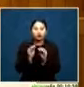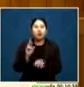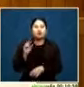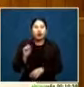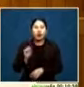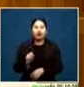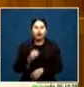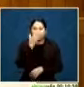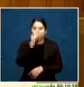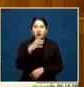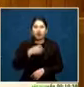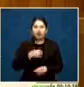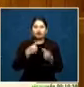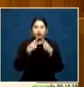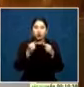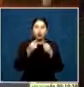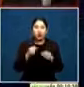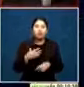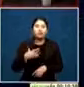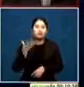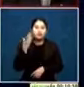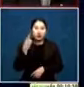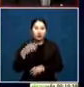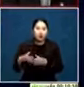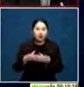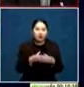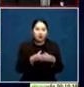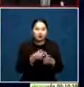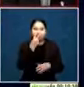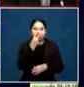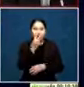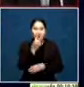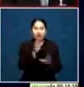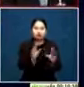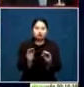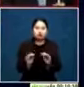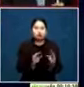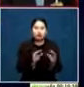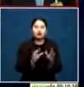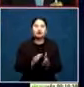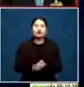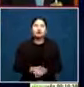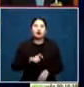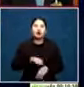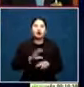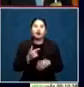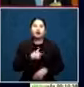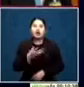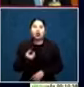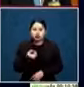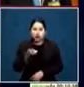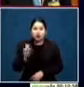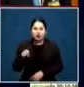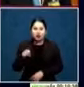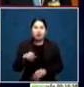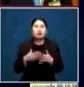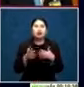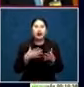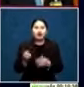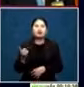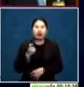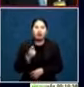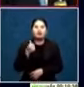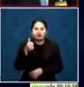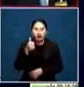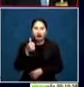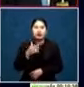อนและท่านก็จะมีการแถลงนะฮะในวันที่24กรกฎาคมนี้ถึงความชัดเจนทั้งในเรื่องของงบประมาณแล้วก็เรื่องของประ